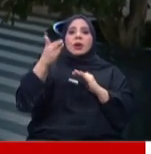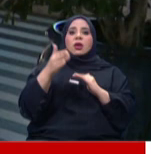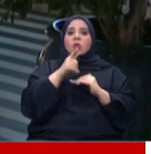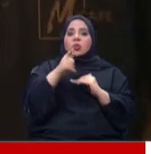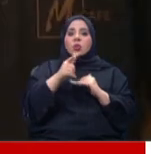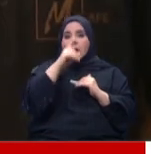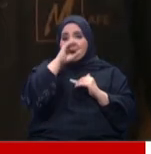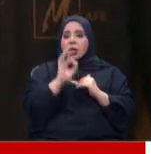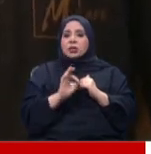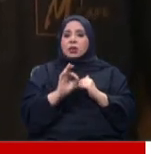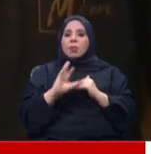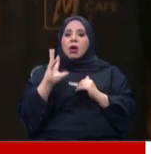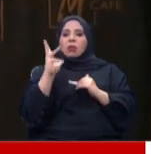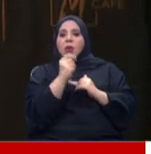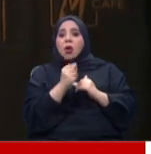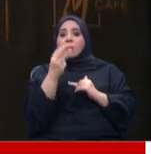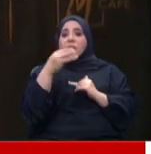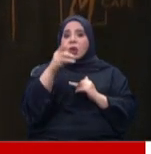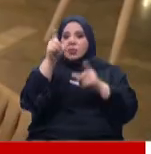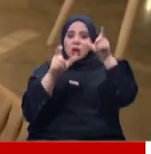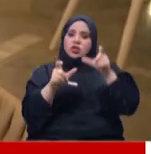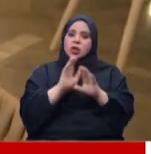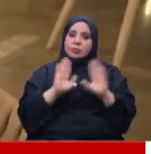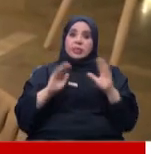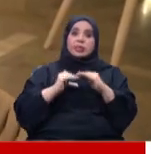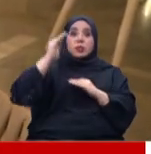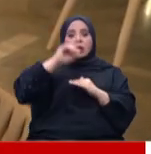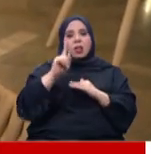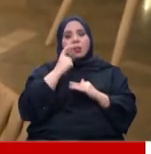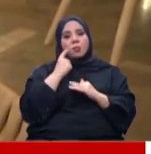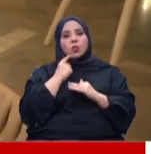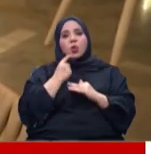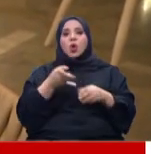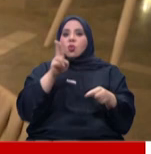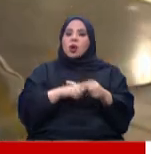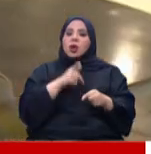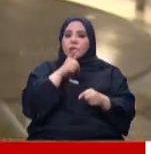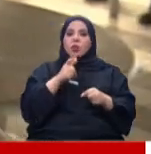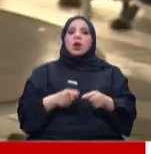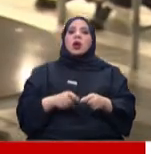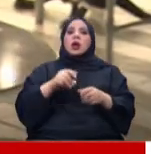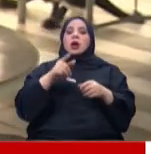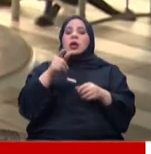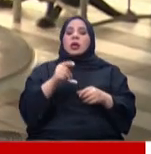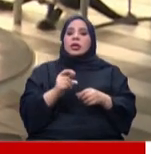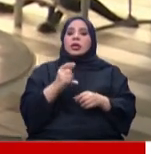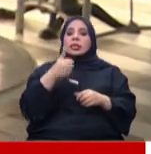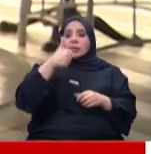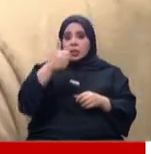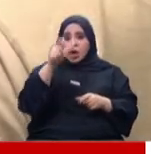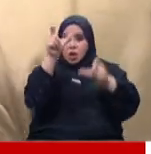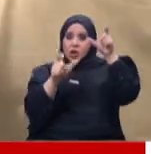الواحد 30 شخص، مع الحفاظ على الإجراءات الاحترازية وهي بحد أقصى 6 أشخاص للطاولة